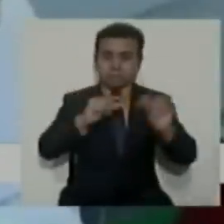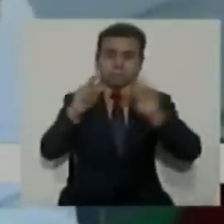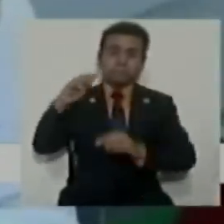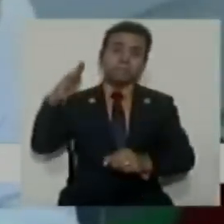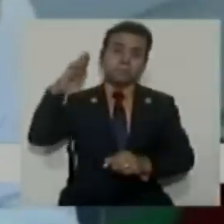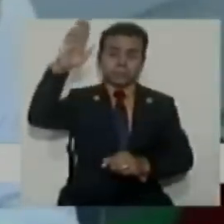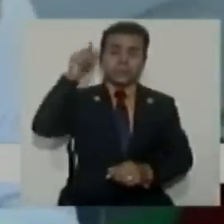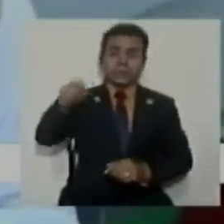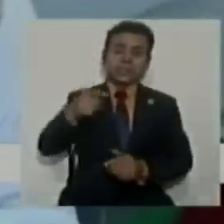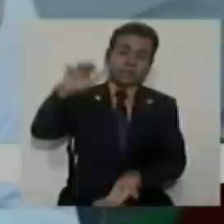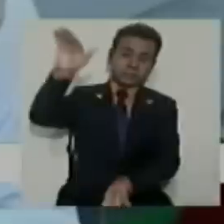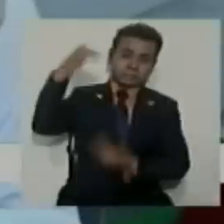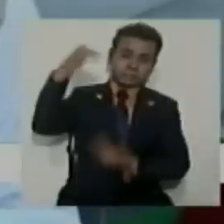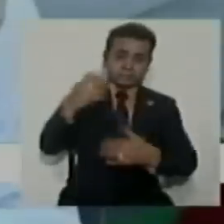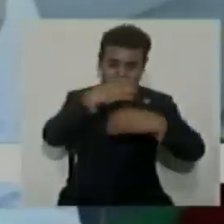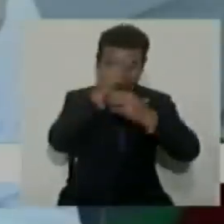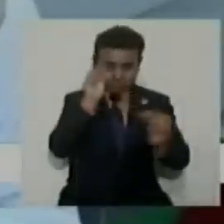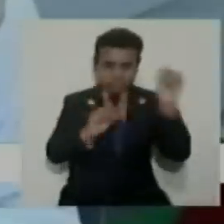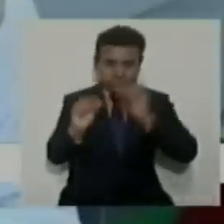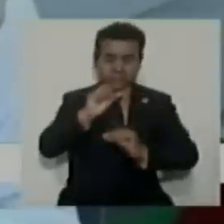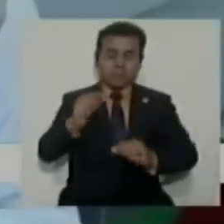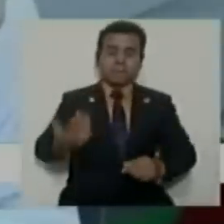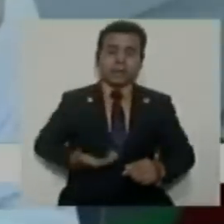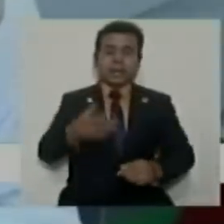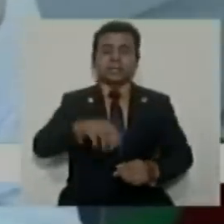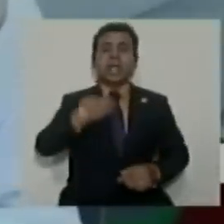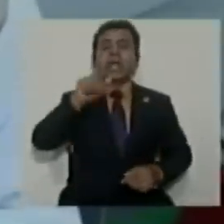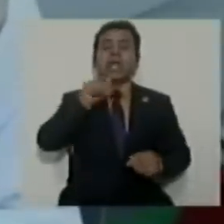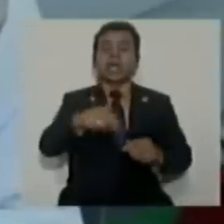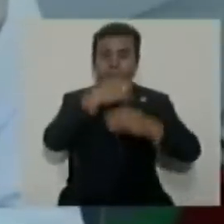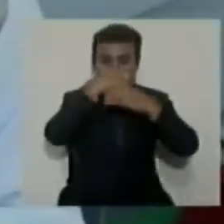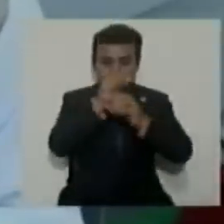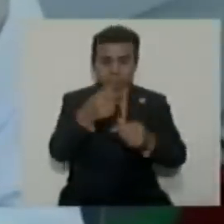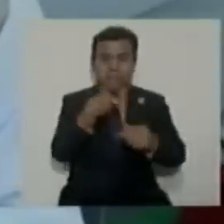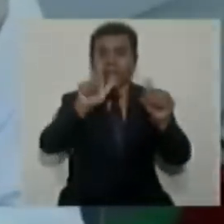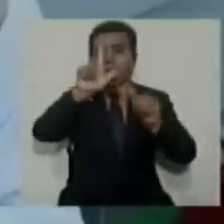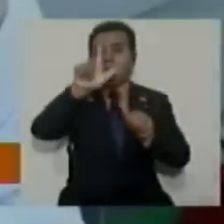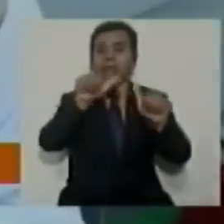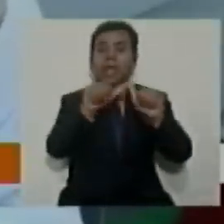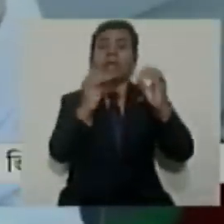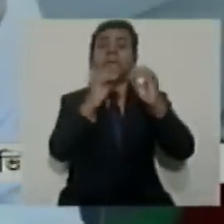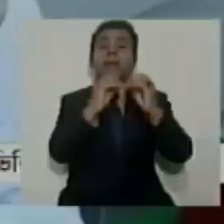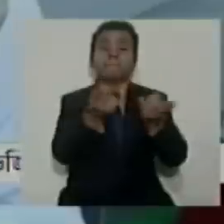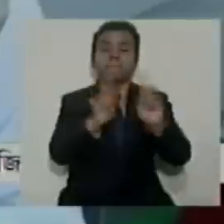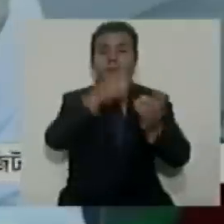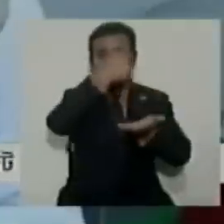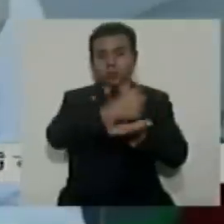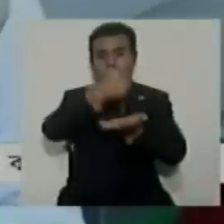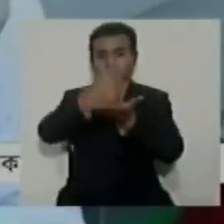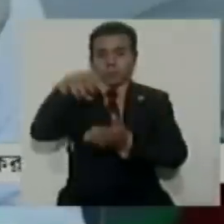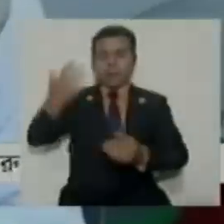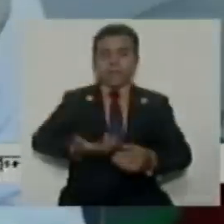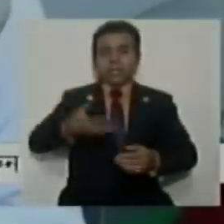এর কার্যক্রম আরো বৃদ্ধি করা প্রয়োজন। যা চলমান রয়েছে,